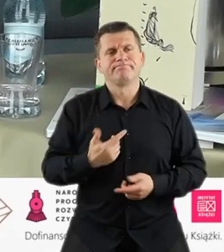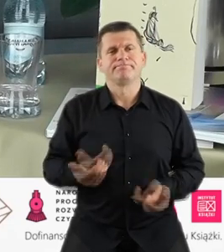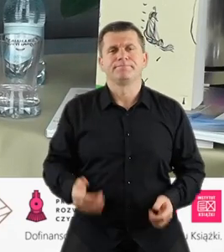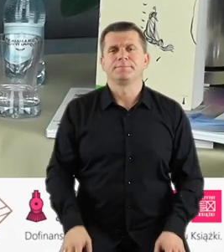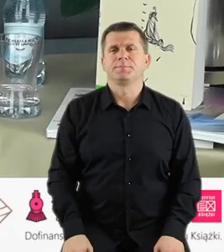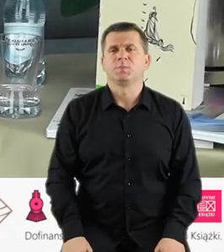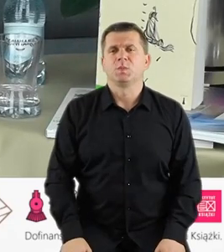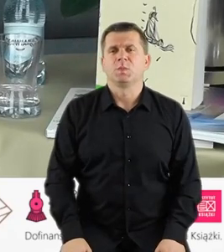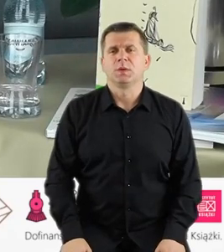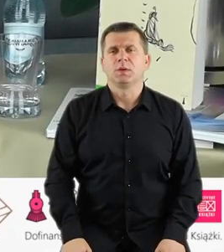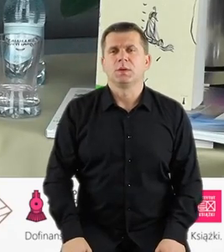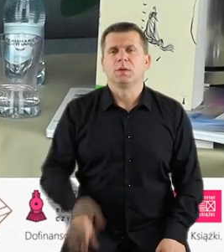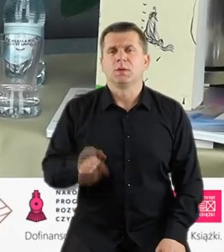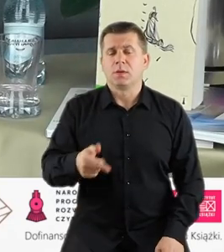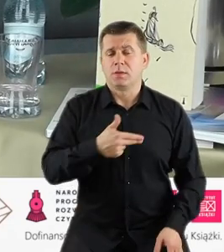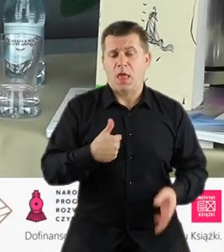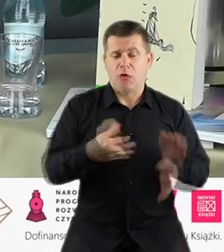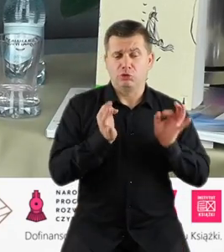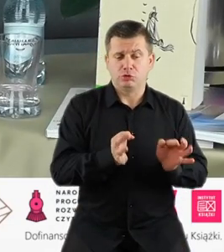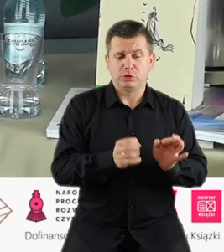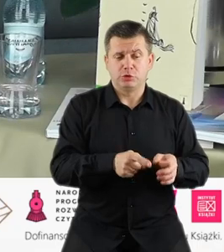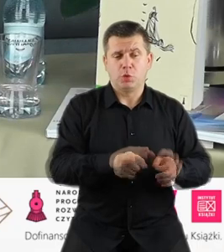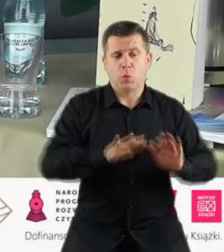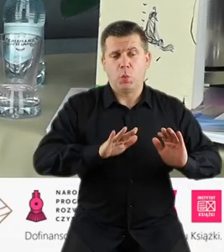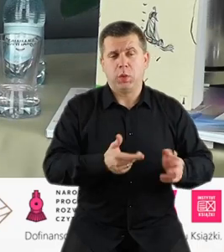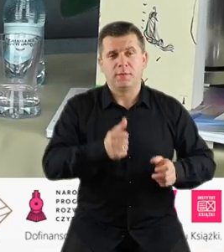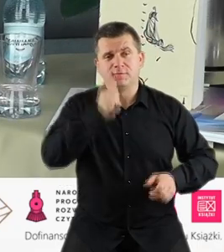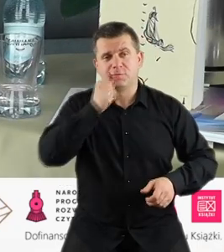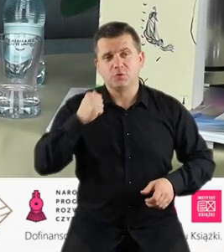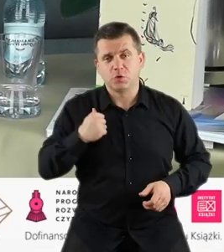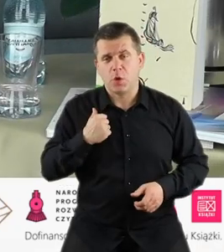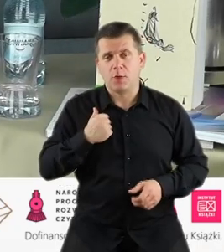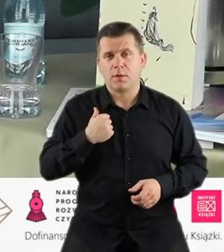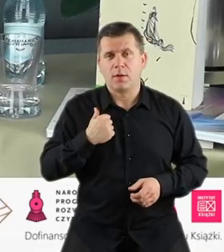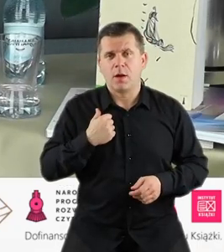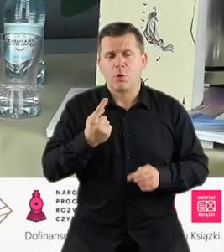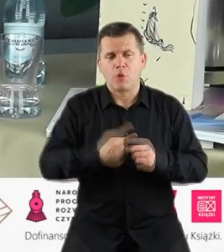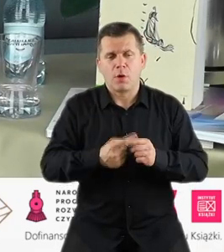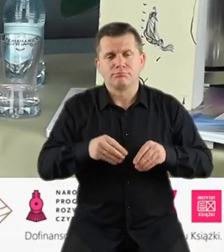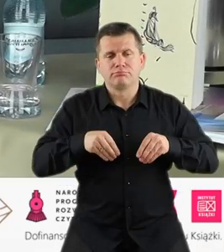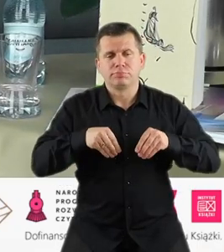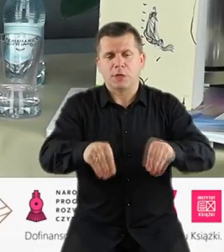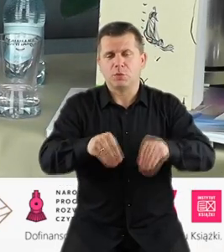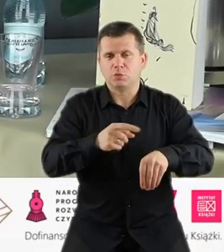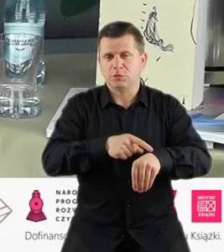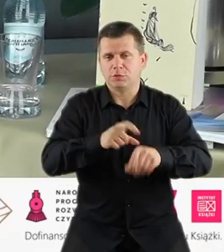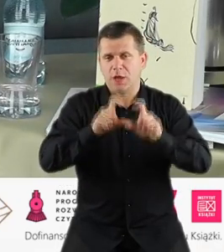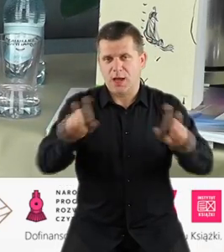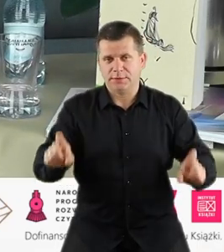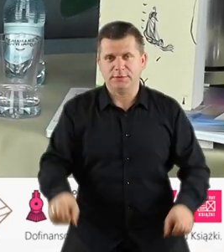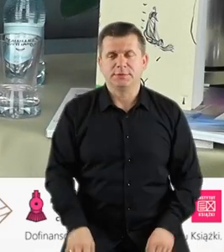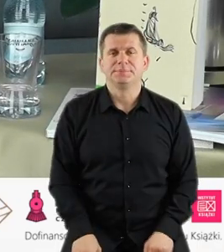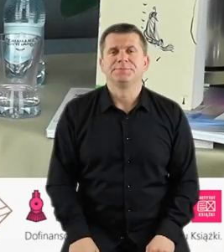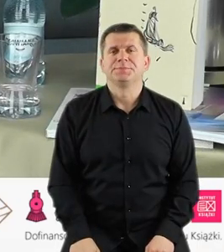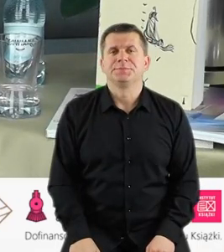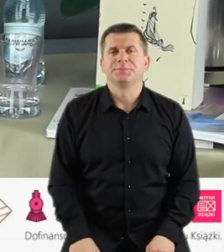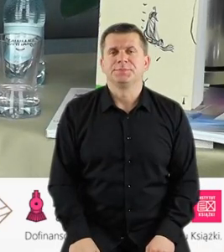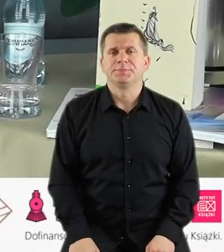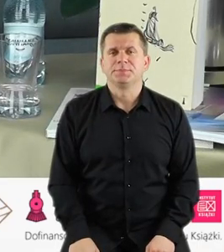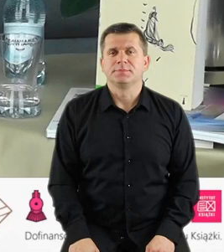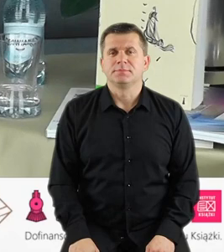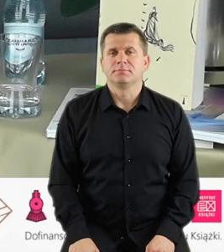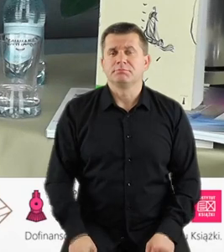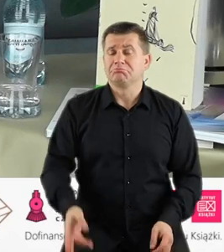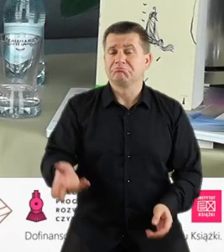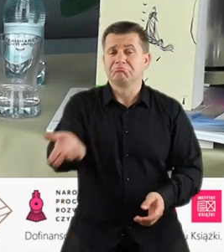że to nasze dziś to jest wczoraj, tylko z przesunięciem czasu. I że